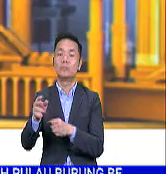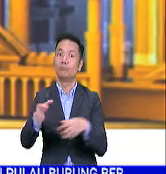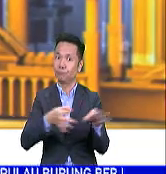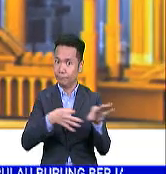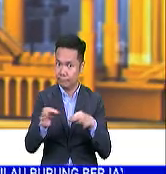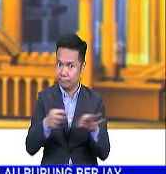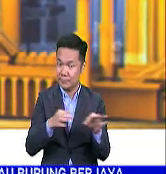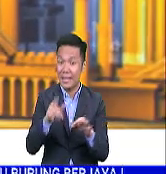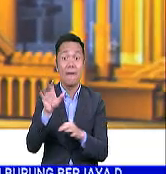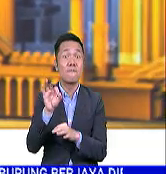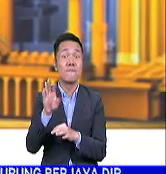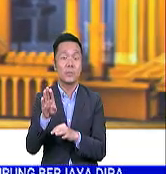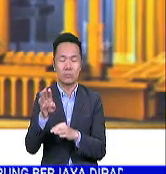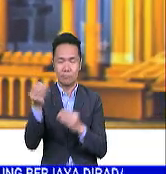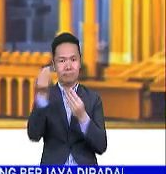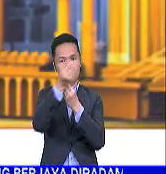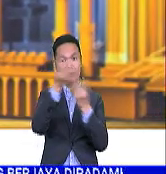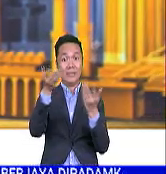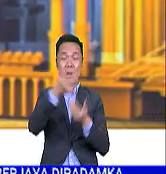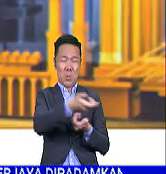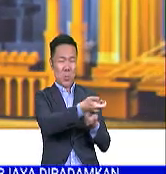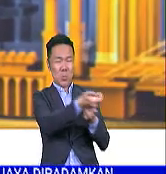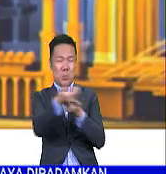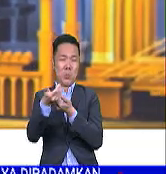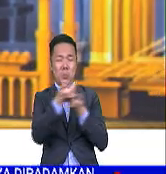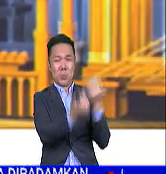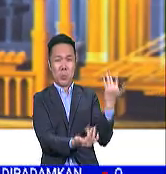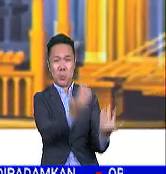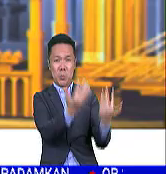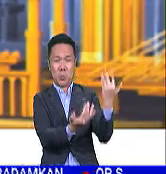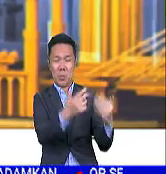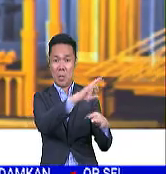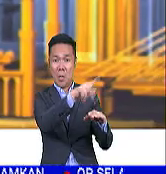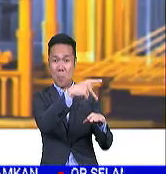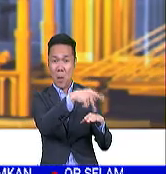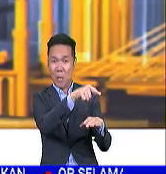perkara itu di Facebooknya dan memaklumkan operasi pemadaman di kawasan tapak